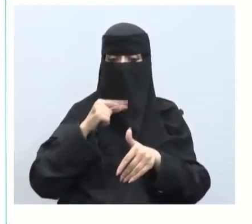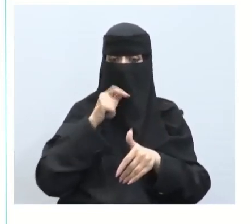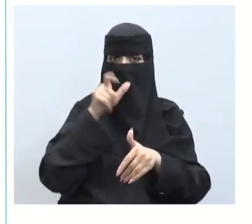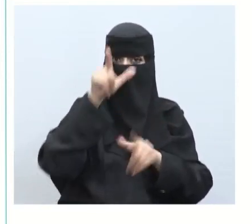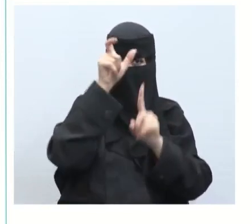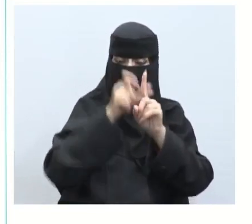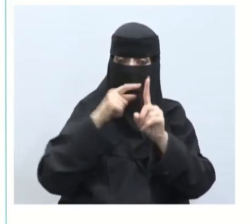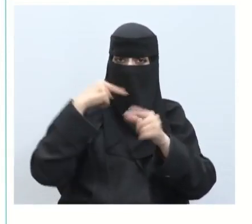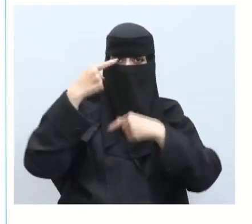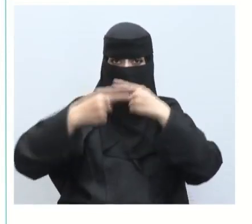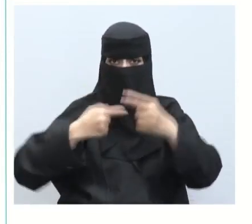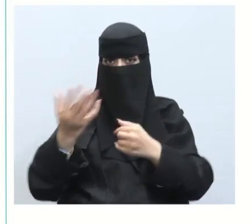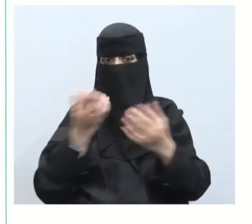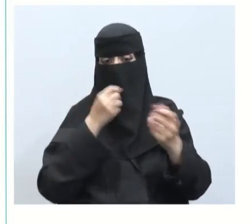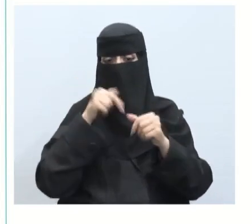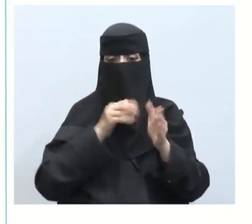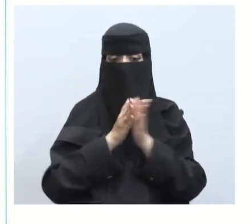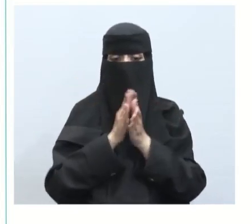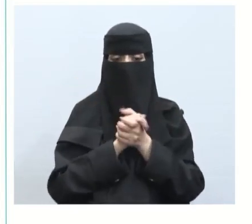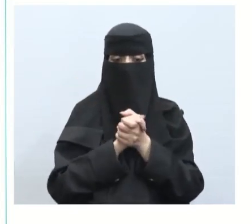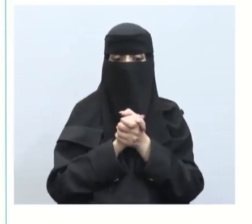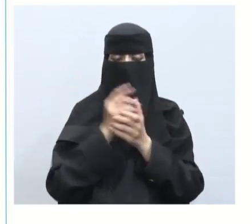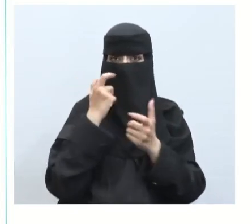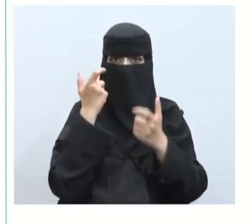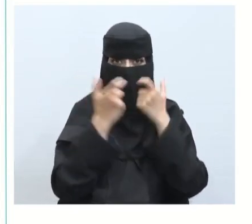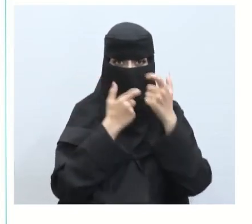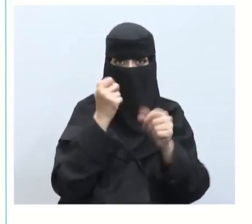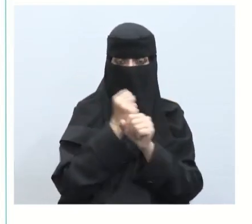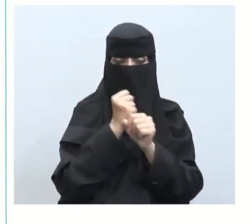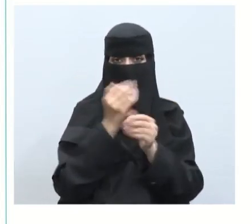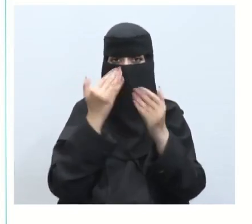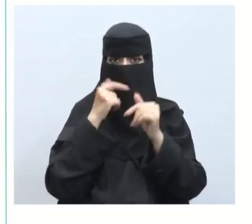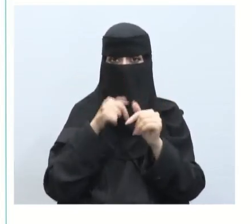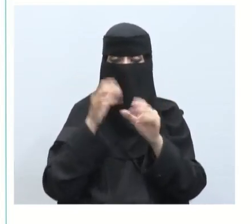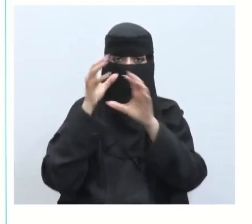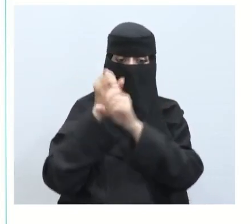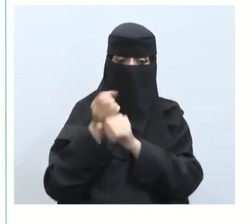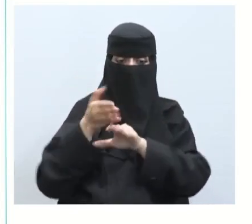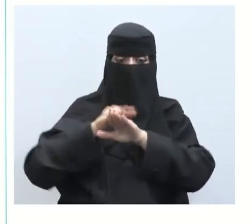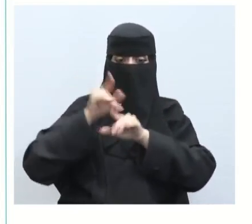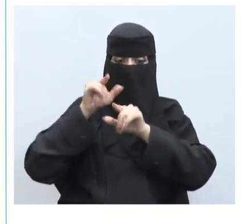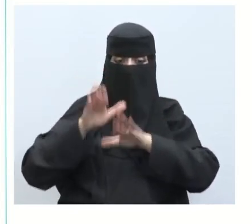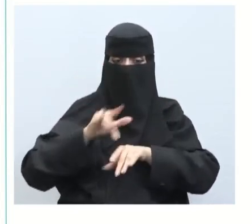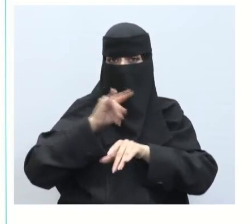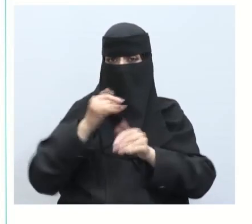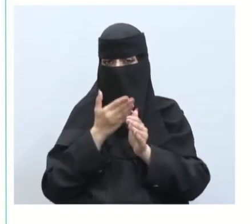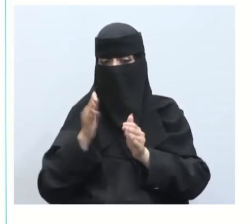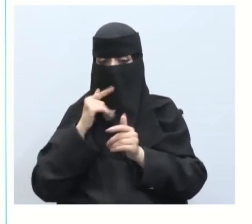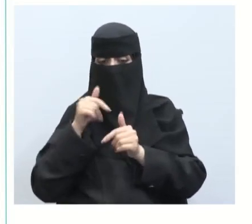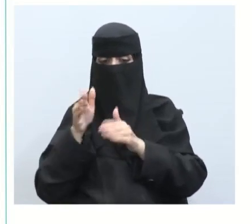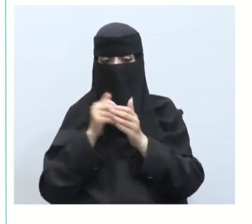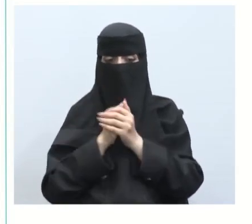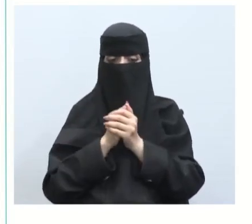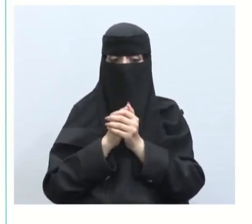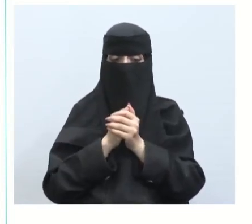بالموظفين يتابع احتياجاتهم اهتماماتهم يراقب الاعمال يحافظ على الموضوعيه وعدم الانحياز يبعد